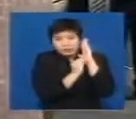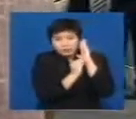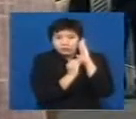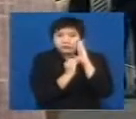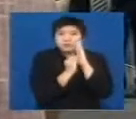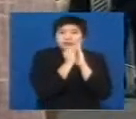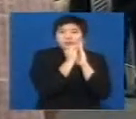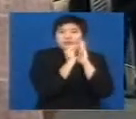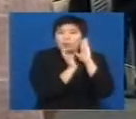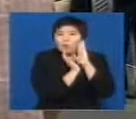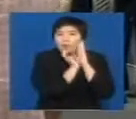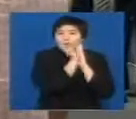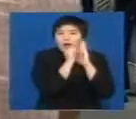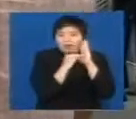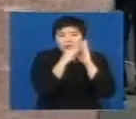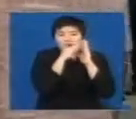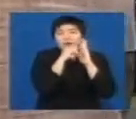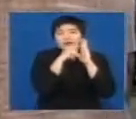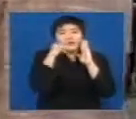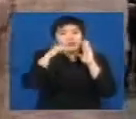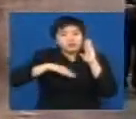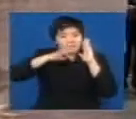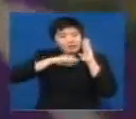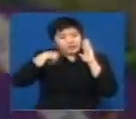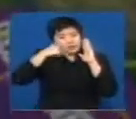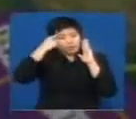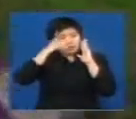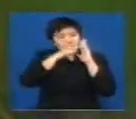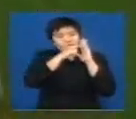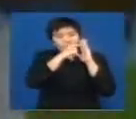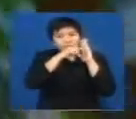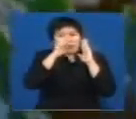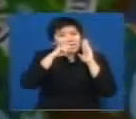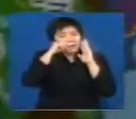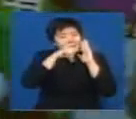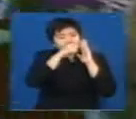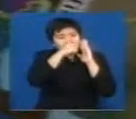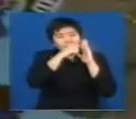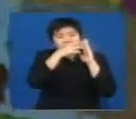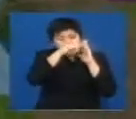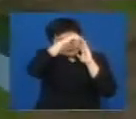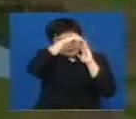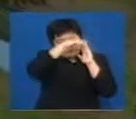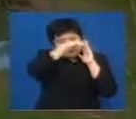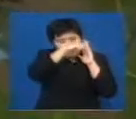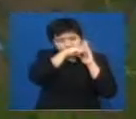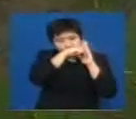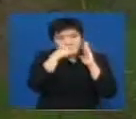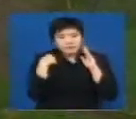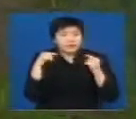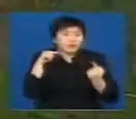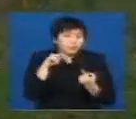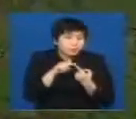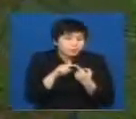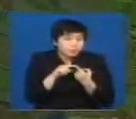ลิงอ่ะข้างล่างเนี่ยคือที่น้ำท่วมวันนี้เรารู้แล้วนะว่าแก้มลิงต้องอยู่ตรงนี้นะ ครับ นี่พอลงมาข้างล่าง lower reach นะ